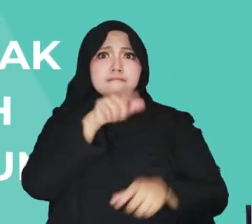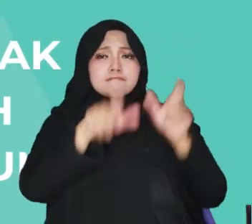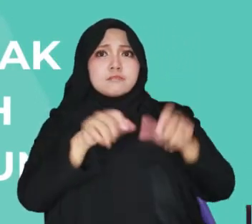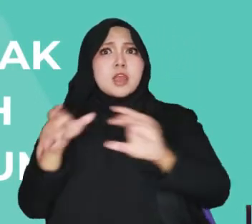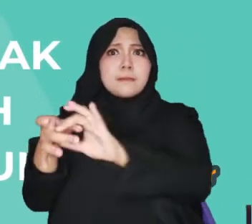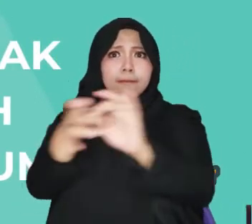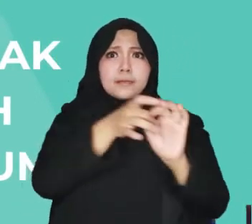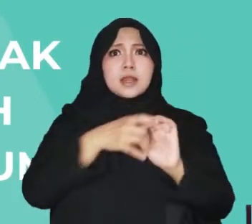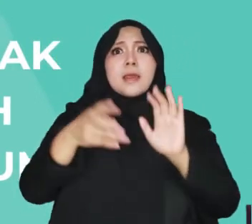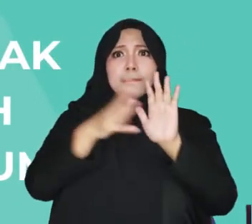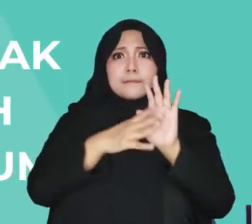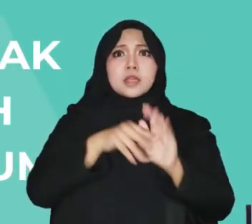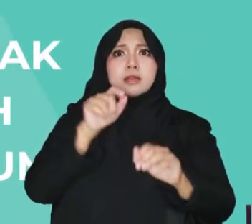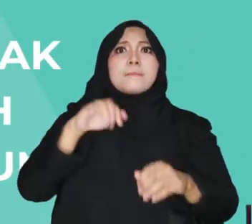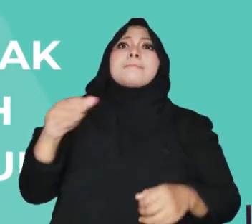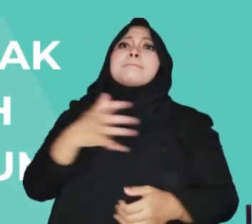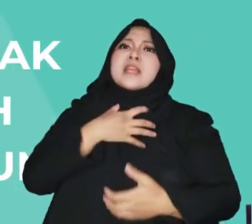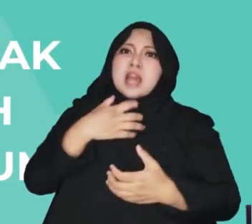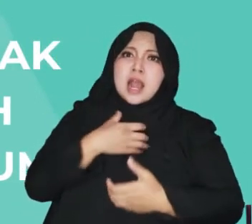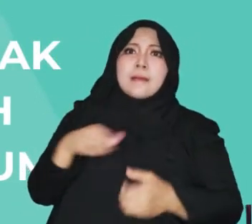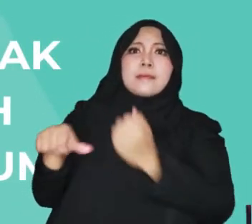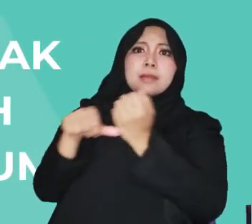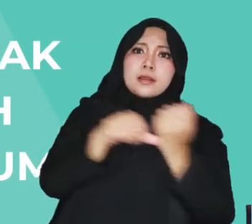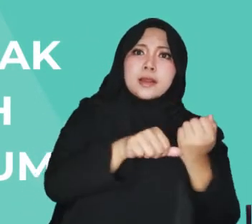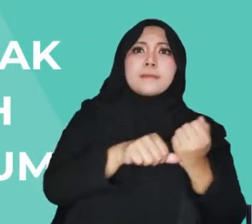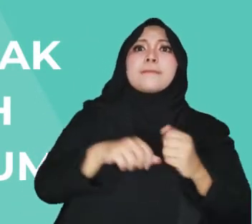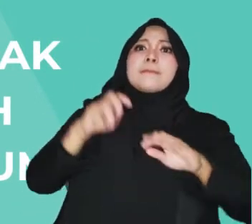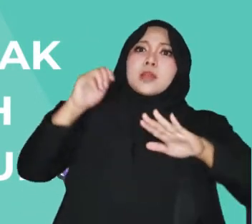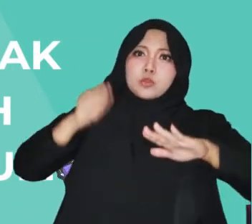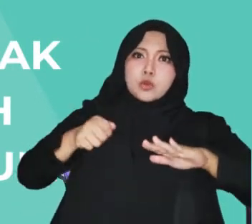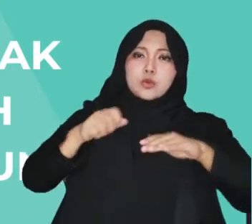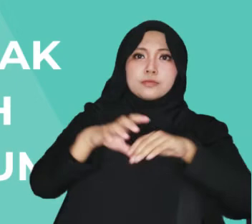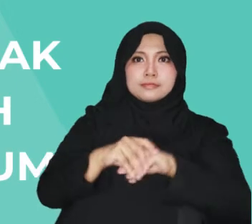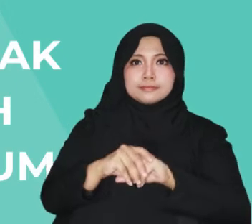setiap orang yang tersangkut perkara berhak memperoleh bantuan hukum.